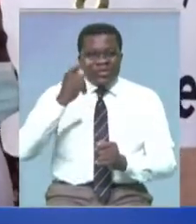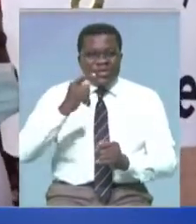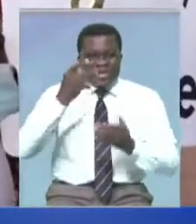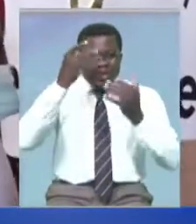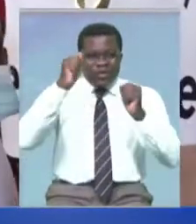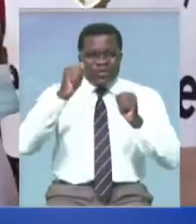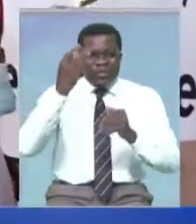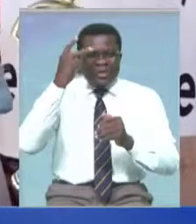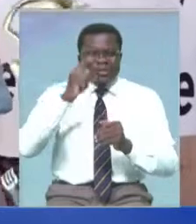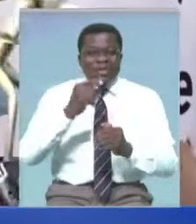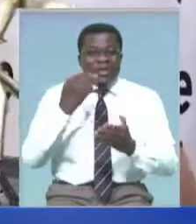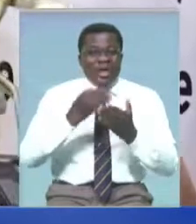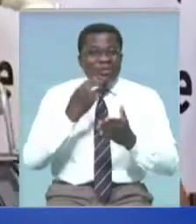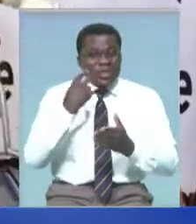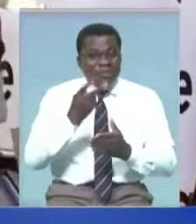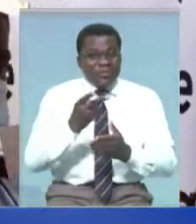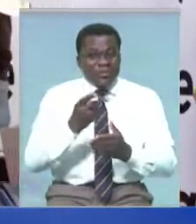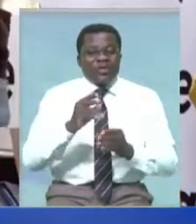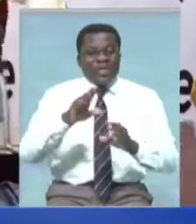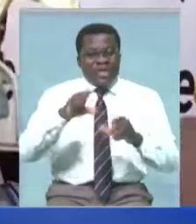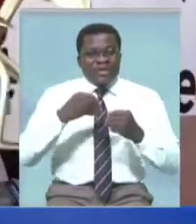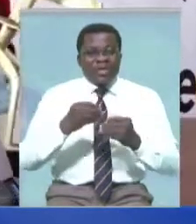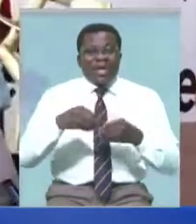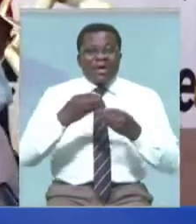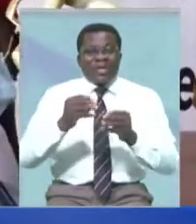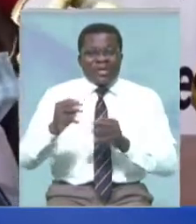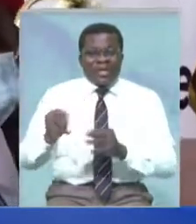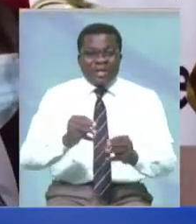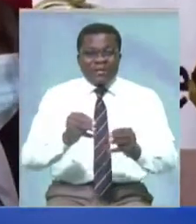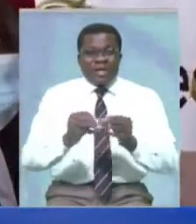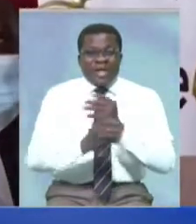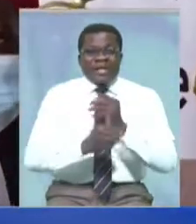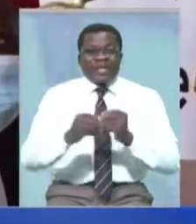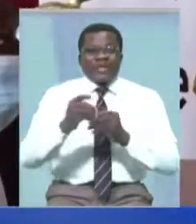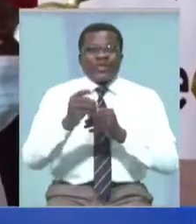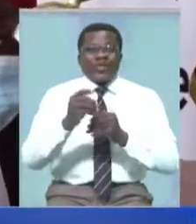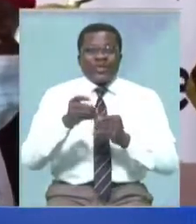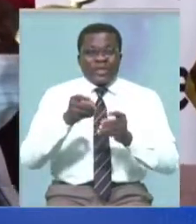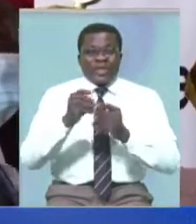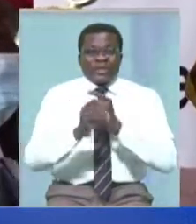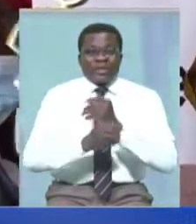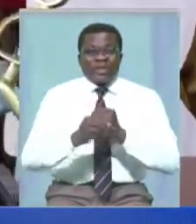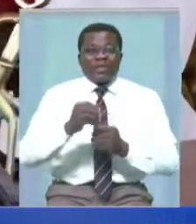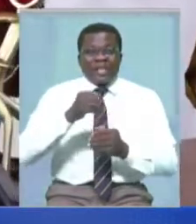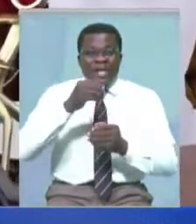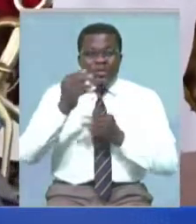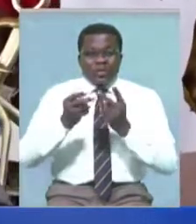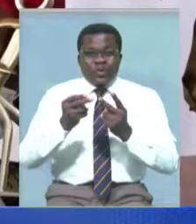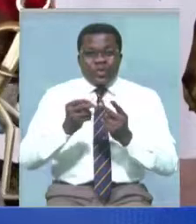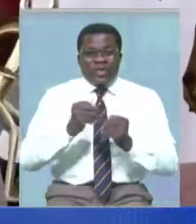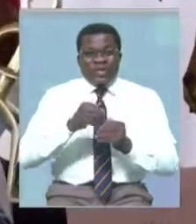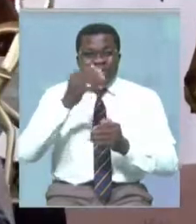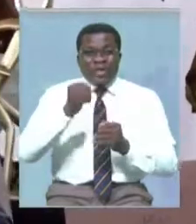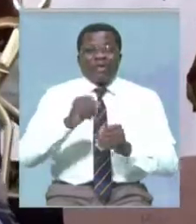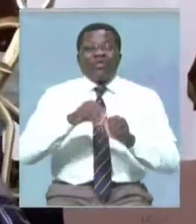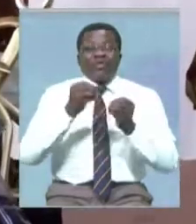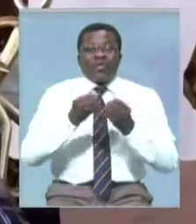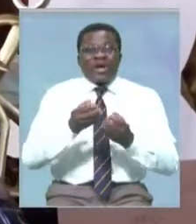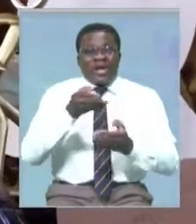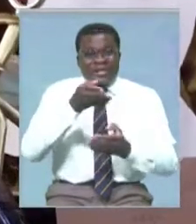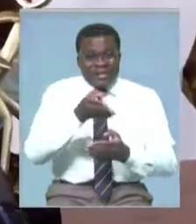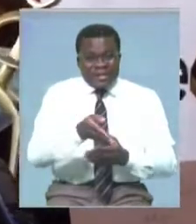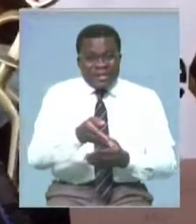Patrice Talon, a bien vu, en mettant les moyens à la direction départementale du tourisme de la culture des arts, d'organiser une telle